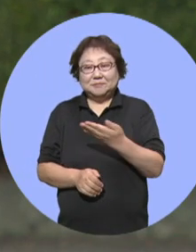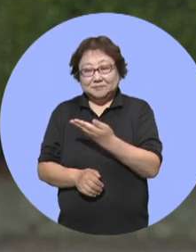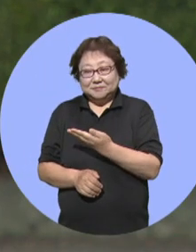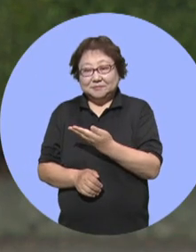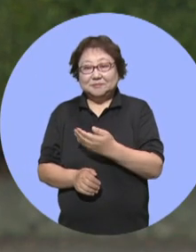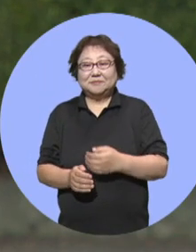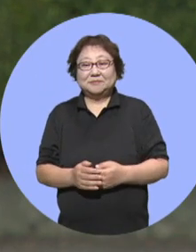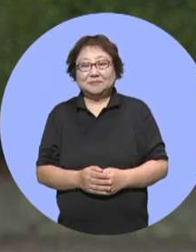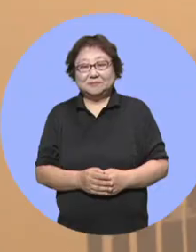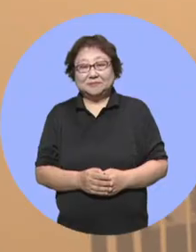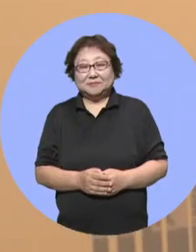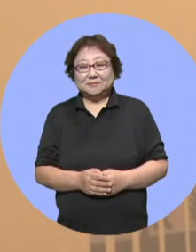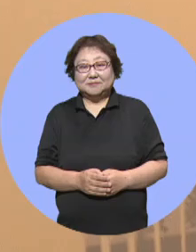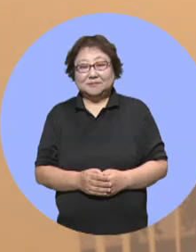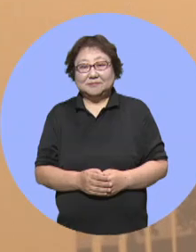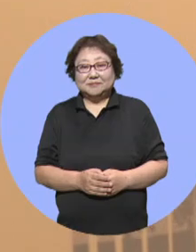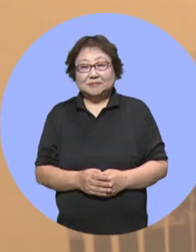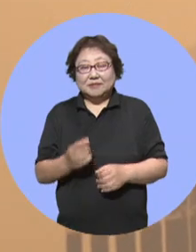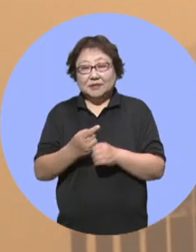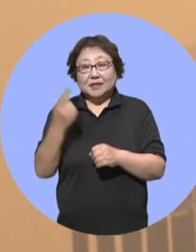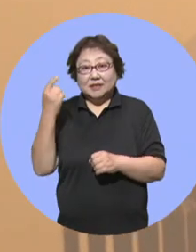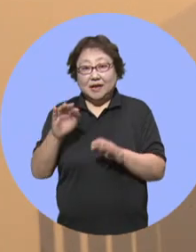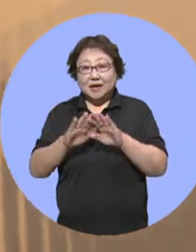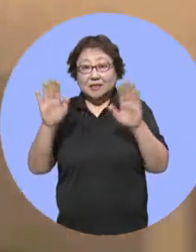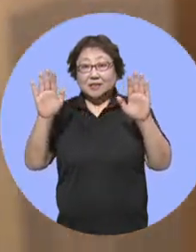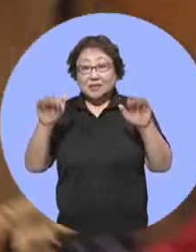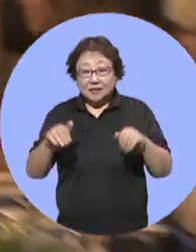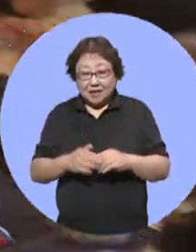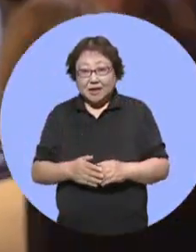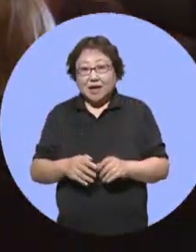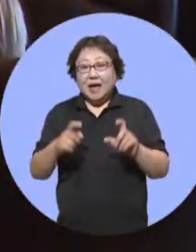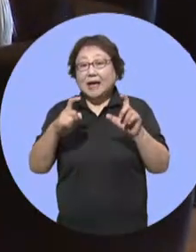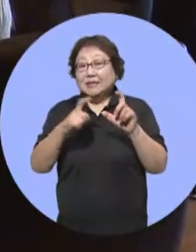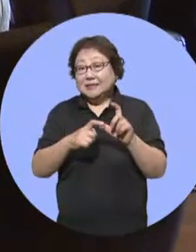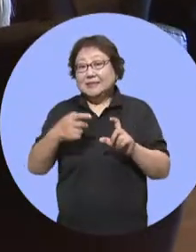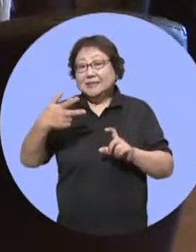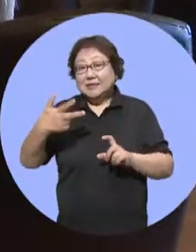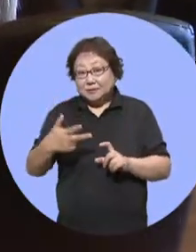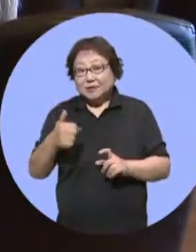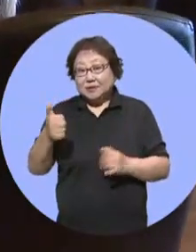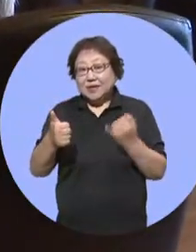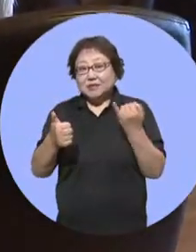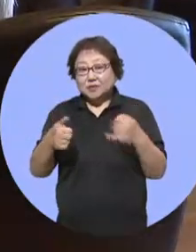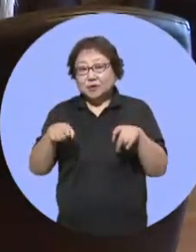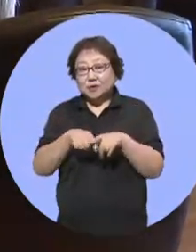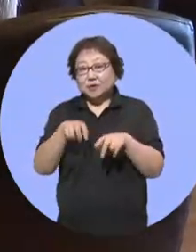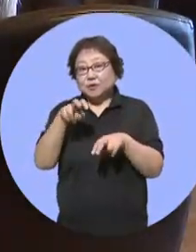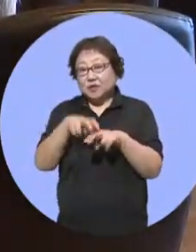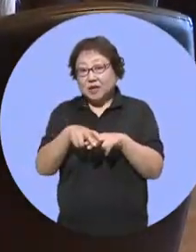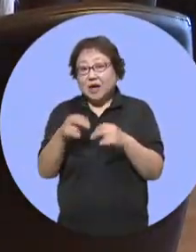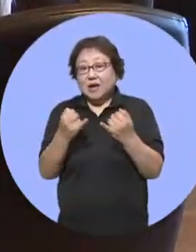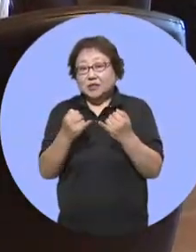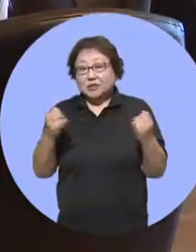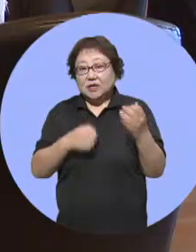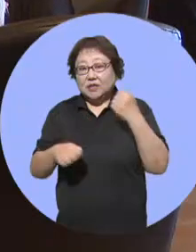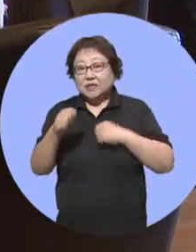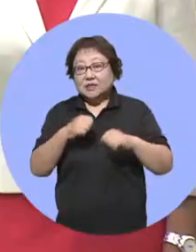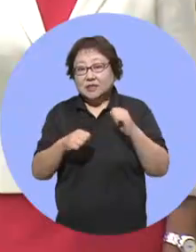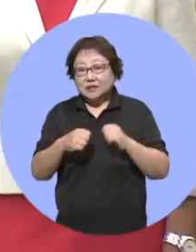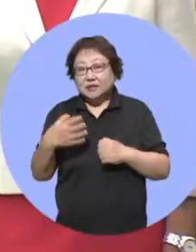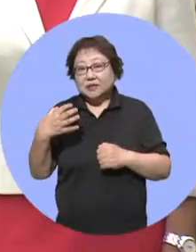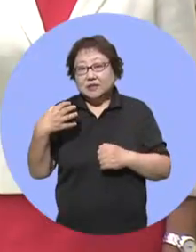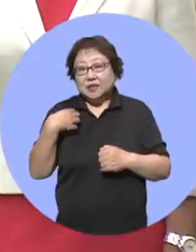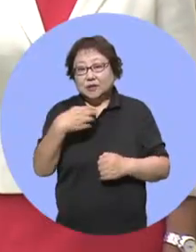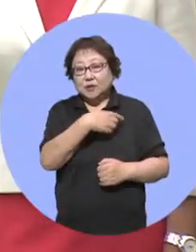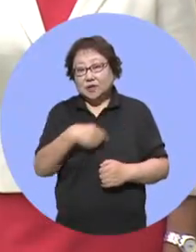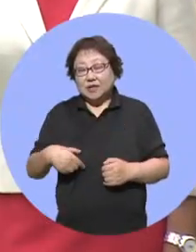。昨年開催された G7 男女共同参画女性活躍担当大臣会合の趣